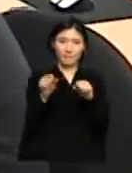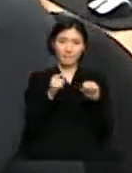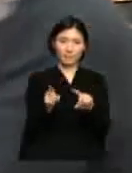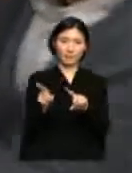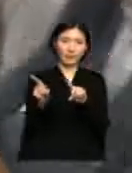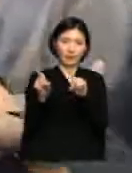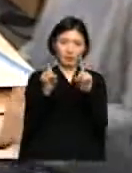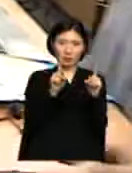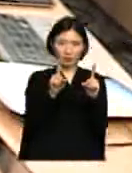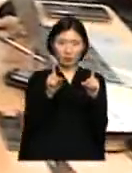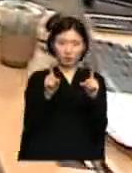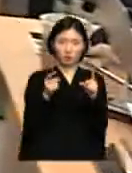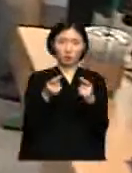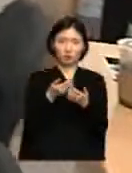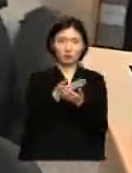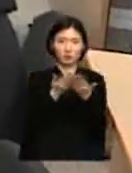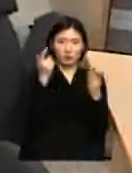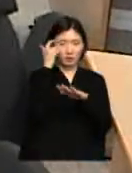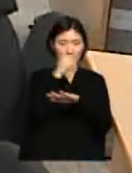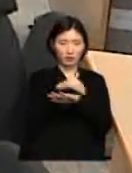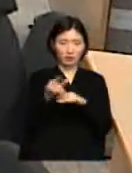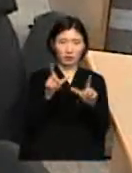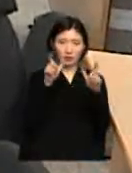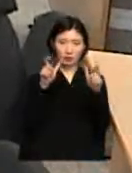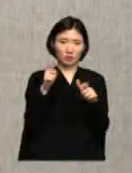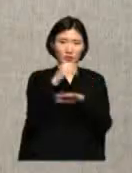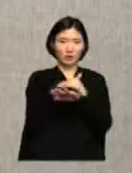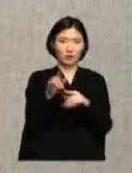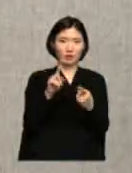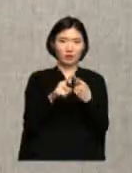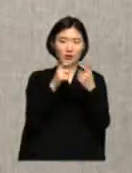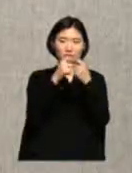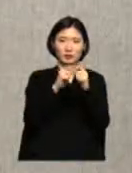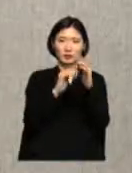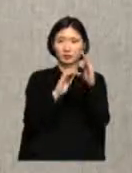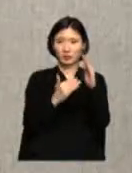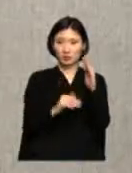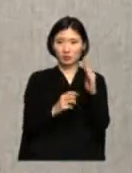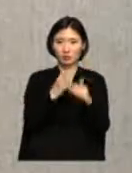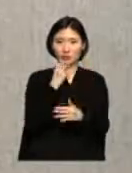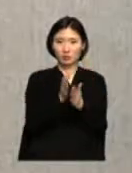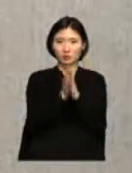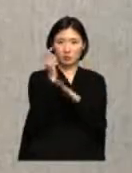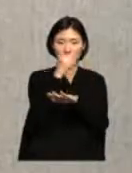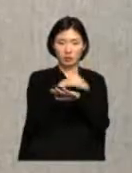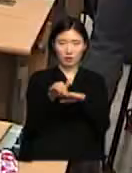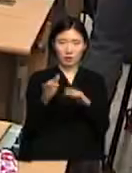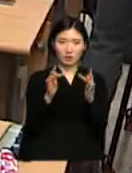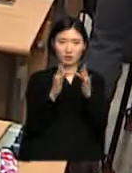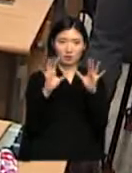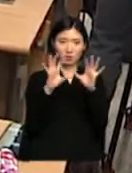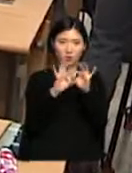활력을 불어넣겠다는 계획입니다. 생활권 계획에 대한 자세한 내용은 서울 도시계획